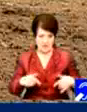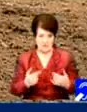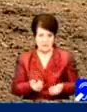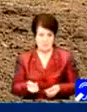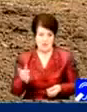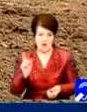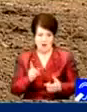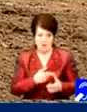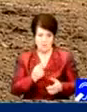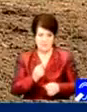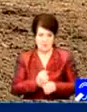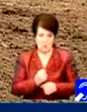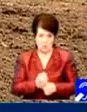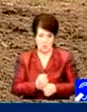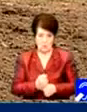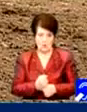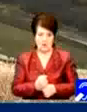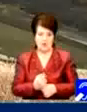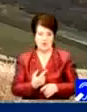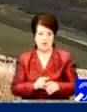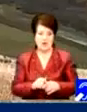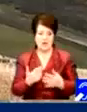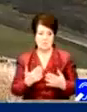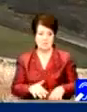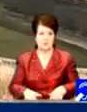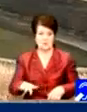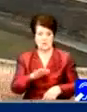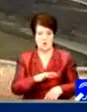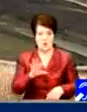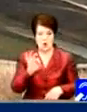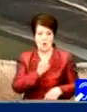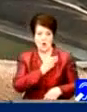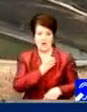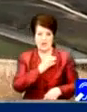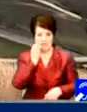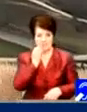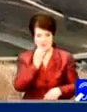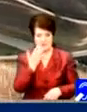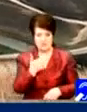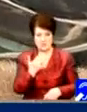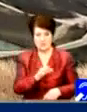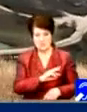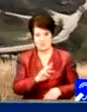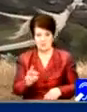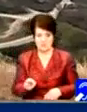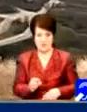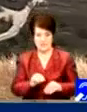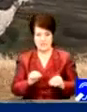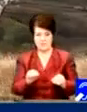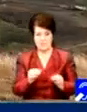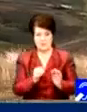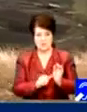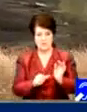anumite lucruri care pe parcurs le-am pierdut. În zona Orheiului Vechi sunt peste 500 de specii de plante, dintre care 66